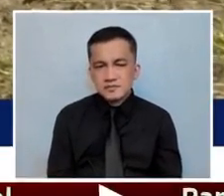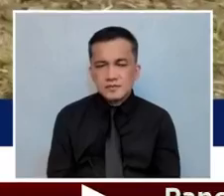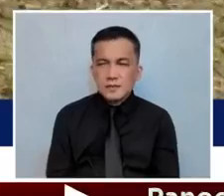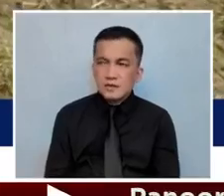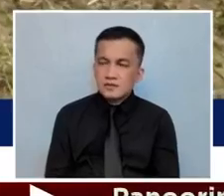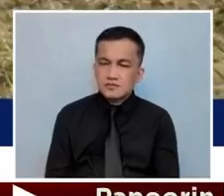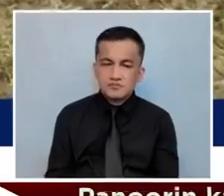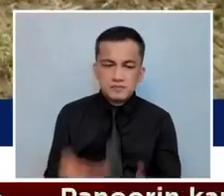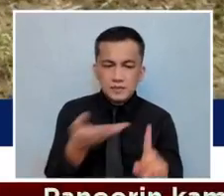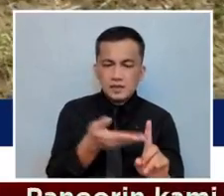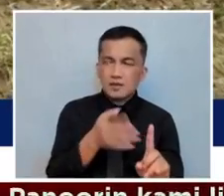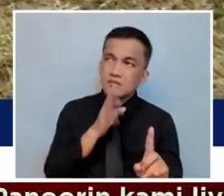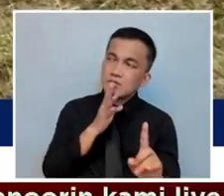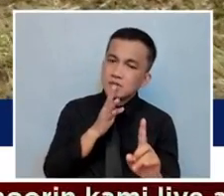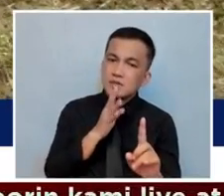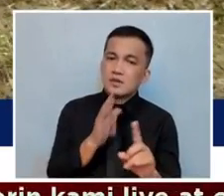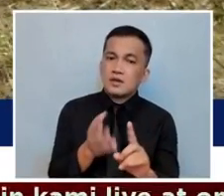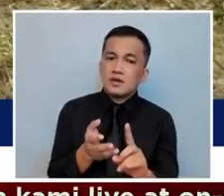yung